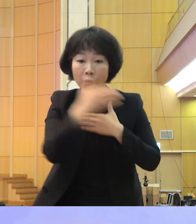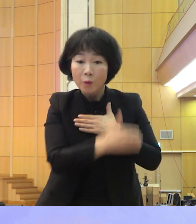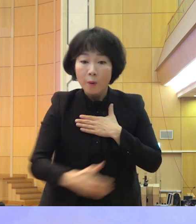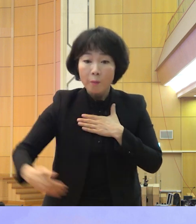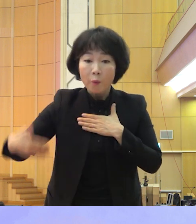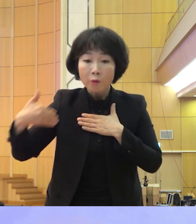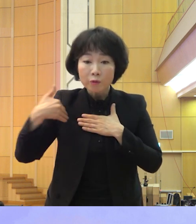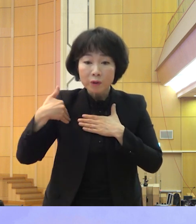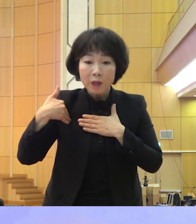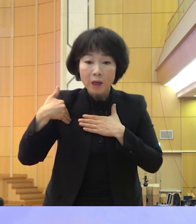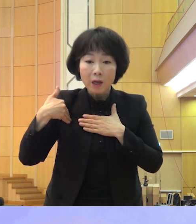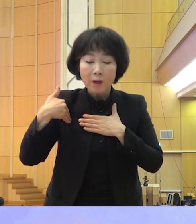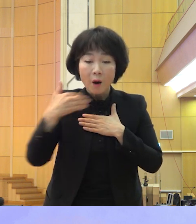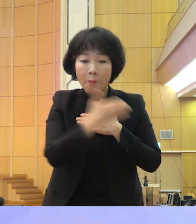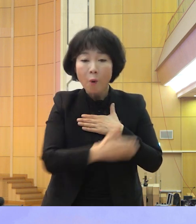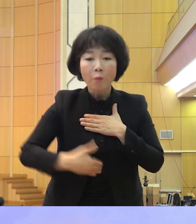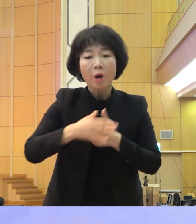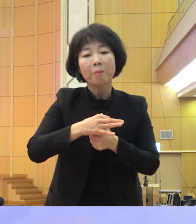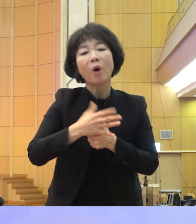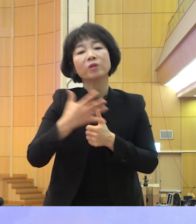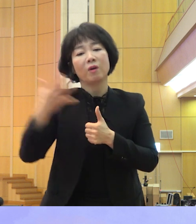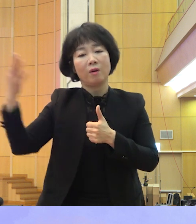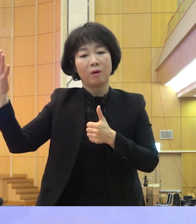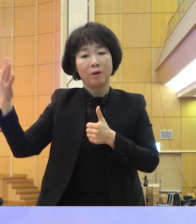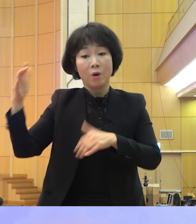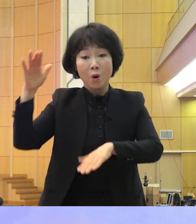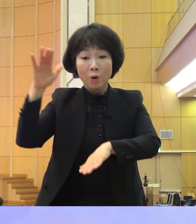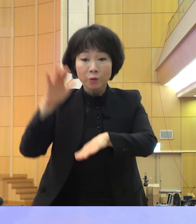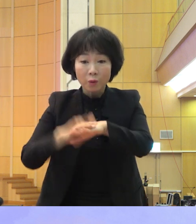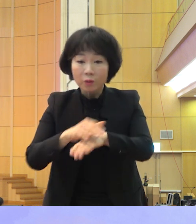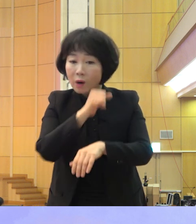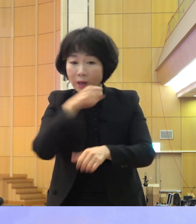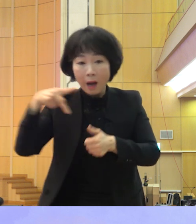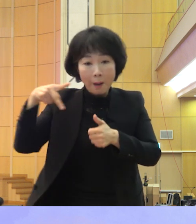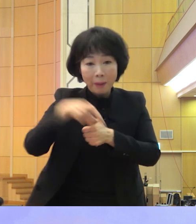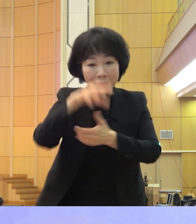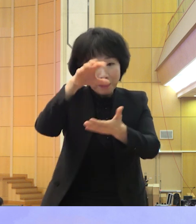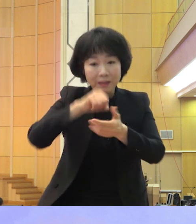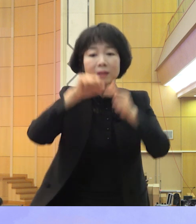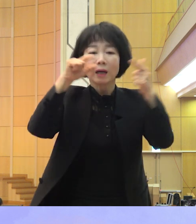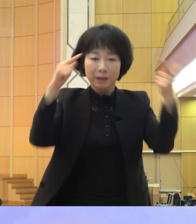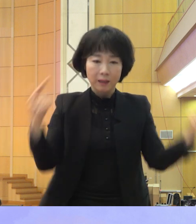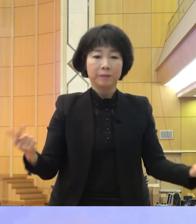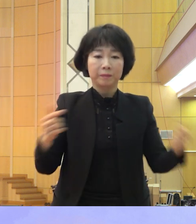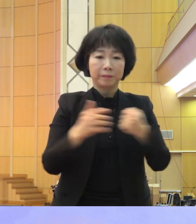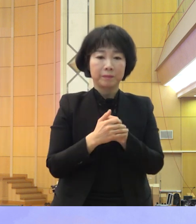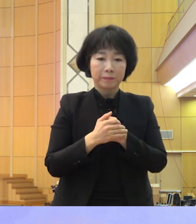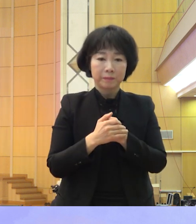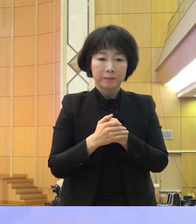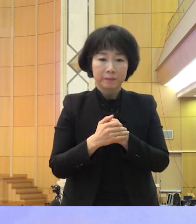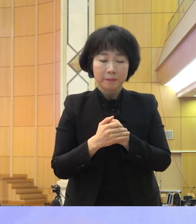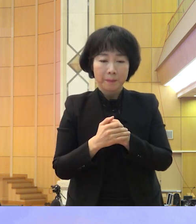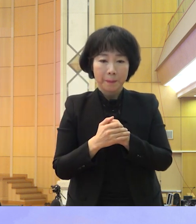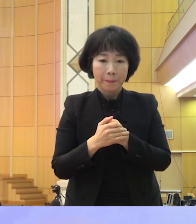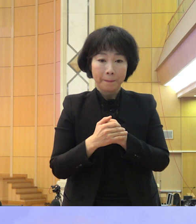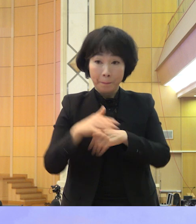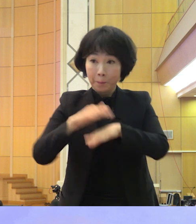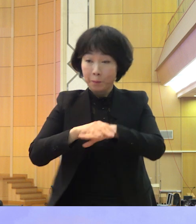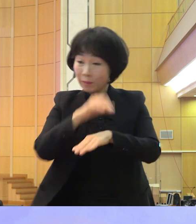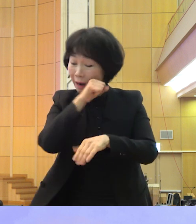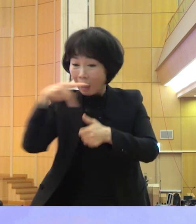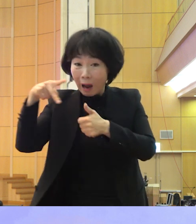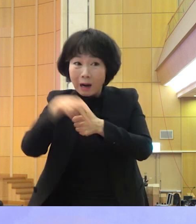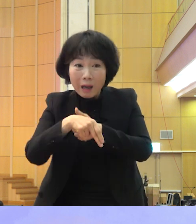몸을 벗은 것이요, 이 말은 손으로 하는 할례를 받지 아니하는, 이제 손으로 할례